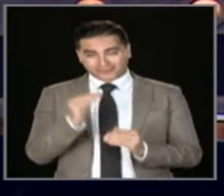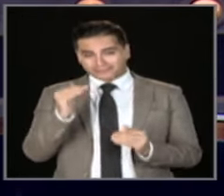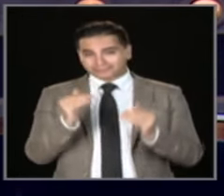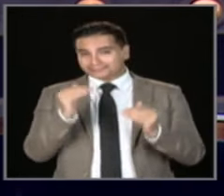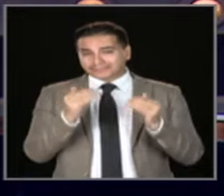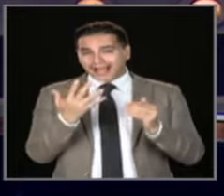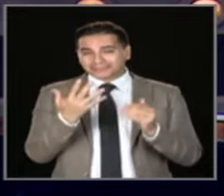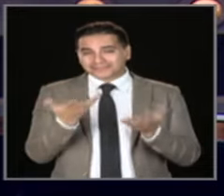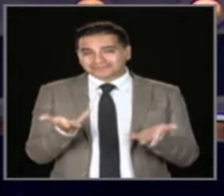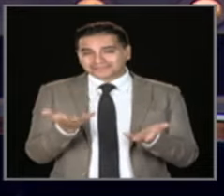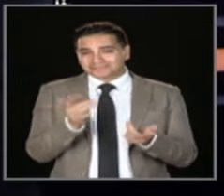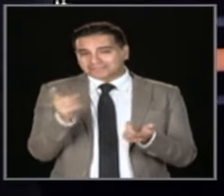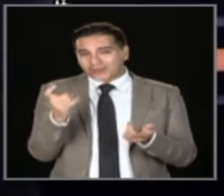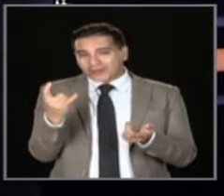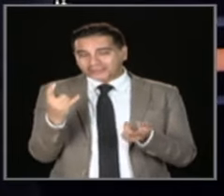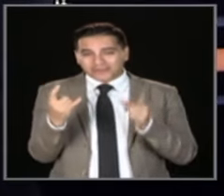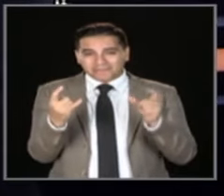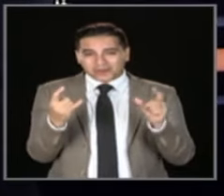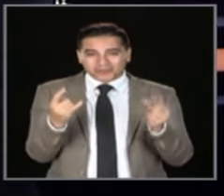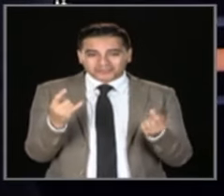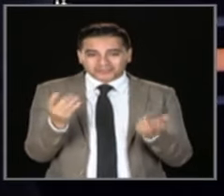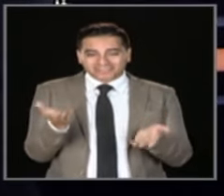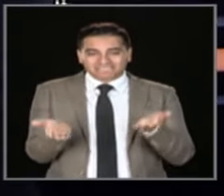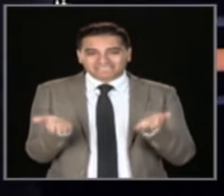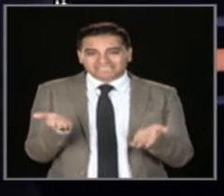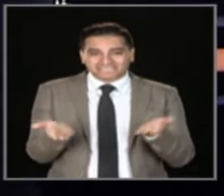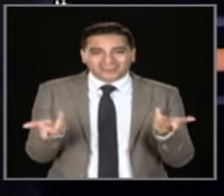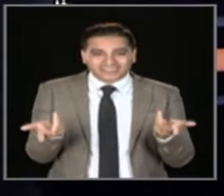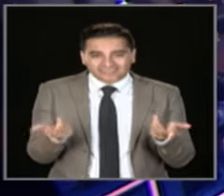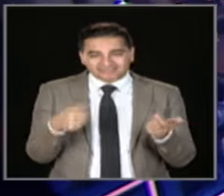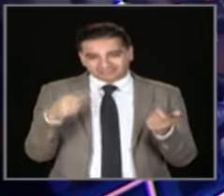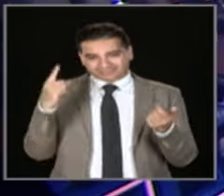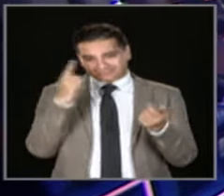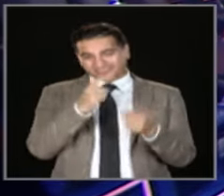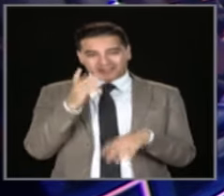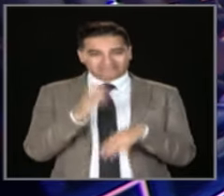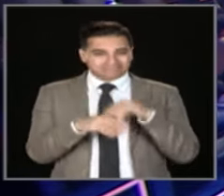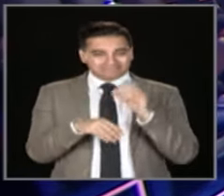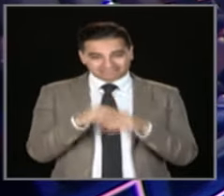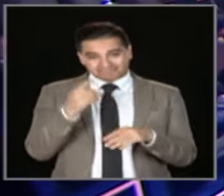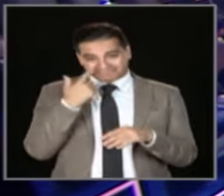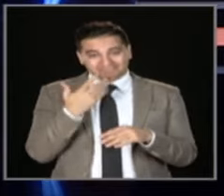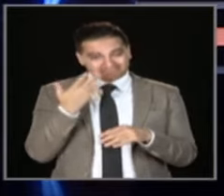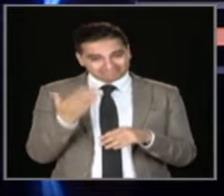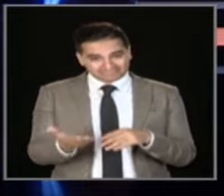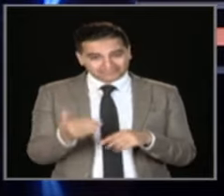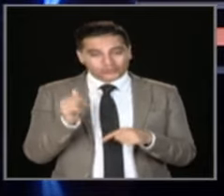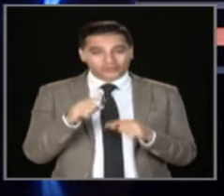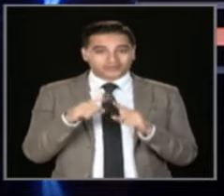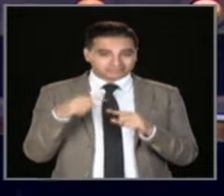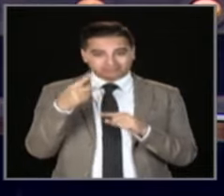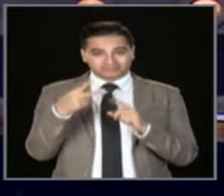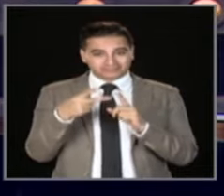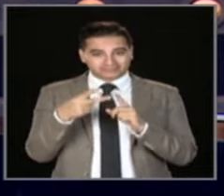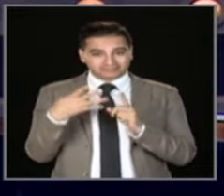ومتكافئة، وهفكركم بالنتيجة. فريق نفرتيتي 115، فريق المعز 110.